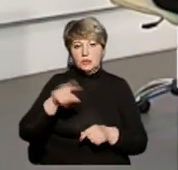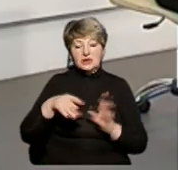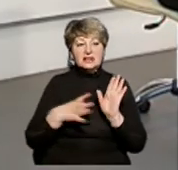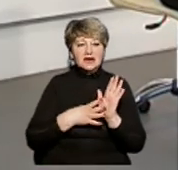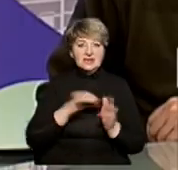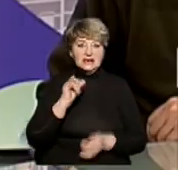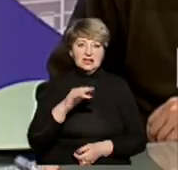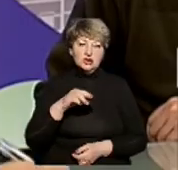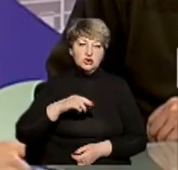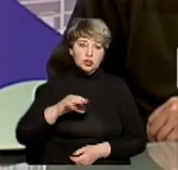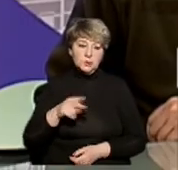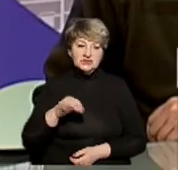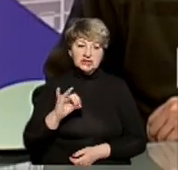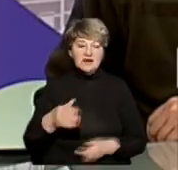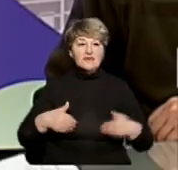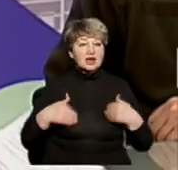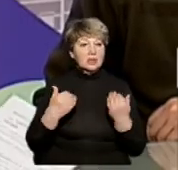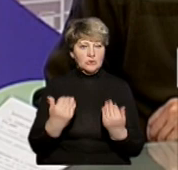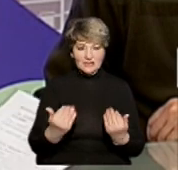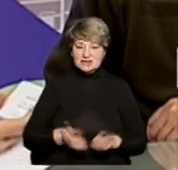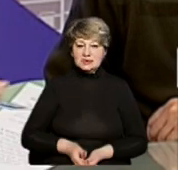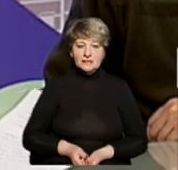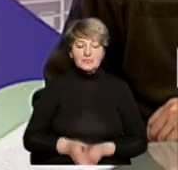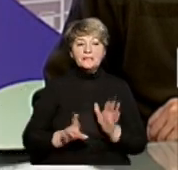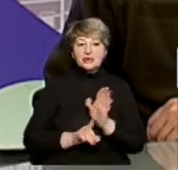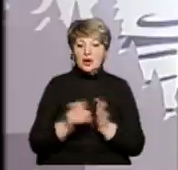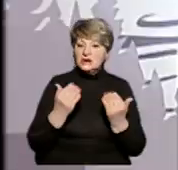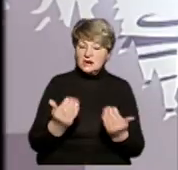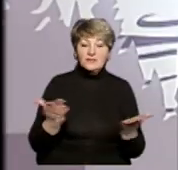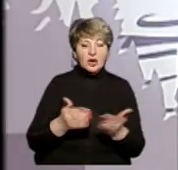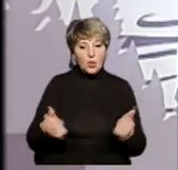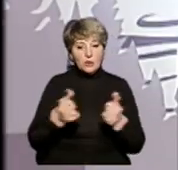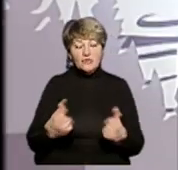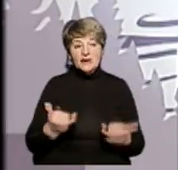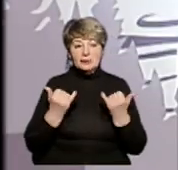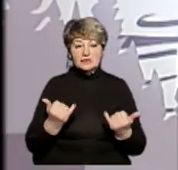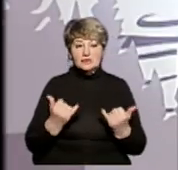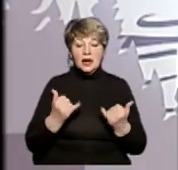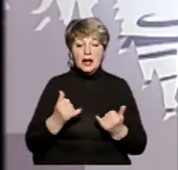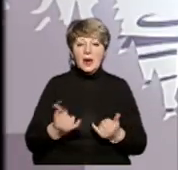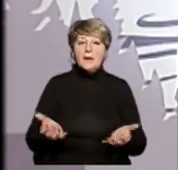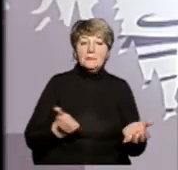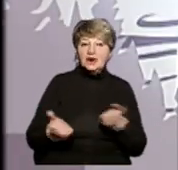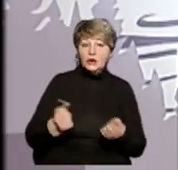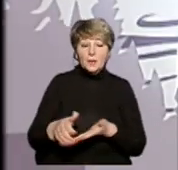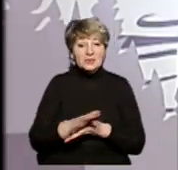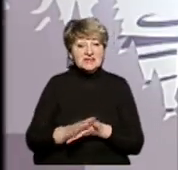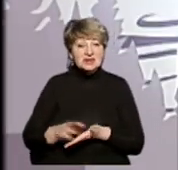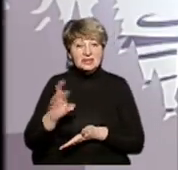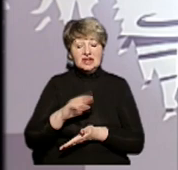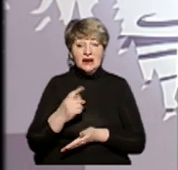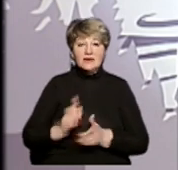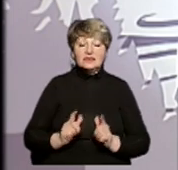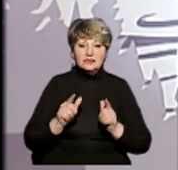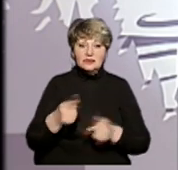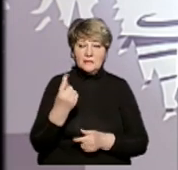Вітаю вас в нашій студії. Доброго дня. Отож, пані Ірино, почнемо з вас. У якому форматі нині відбувається прийом заявок для прошачків